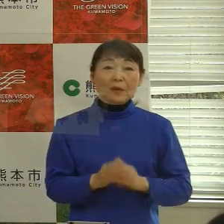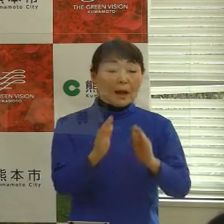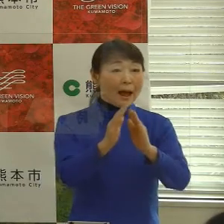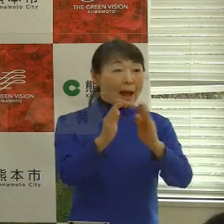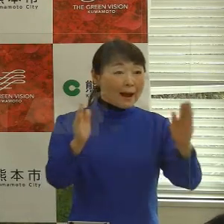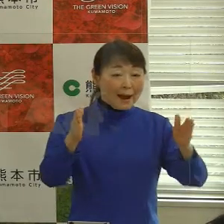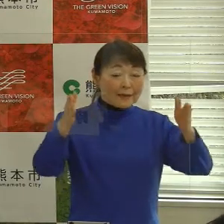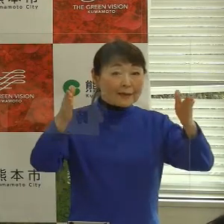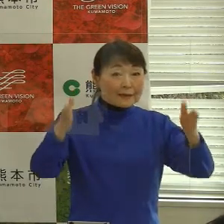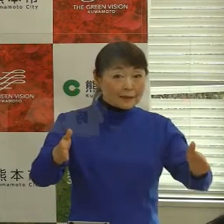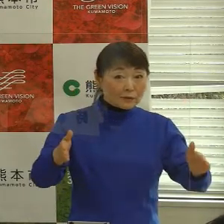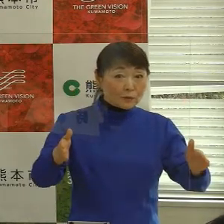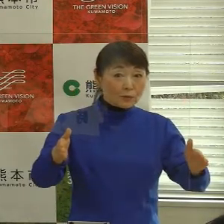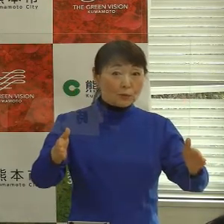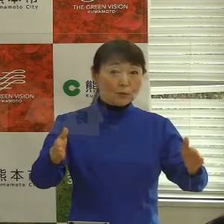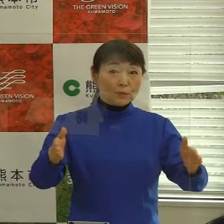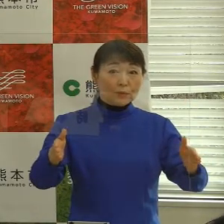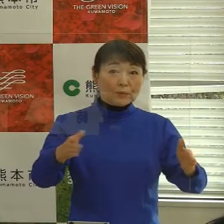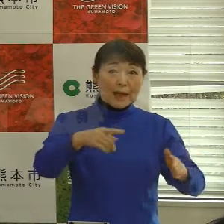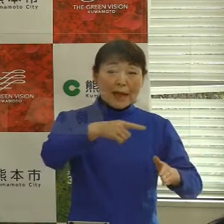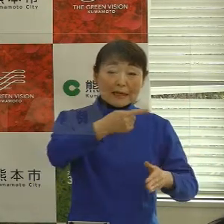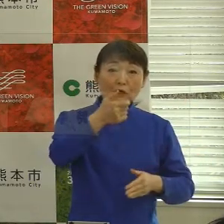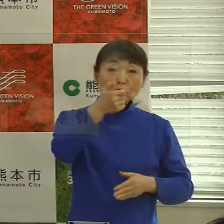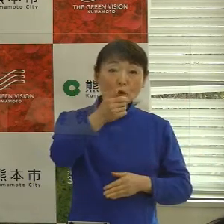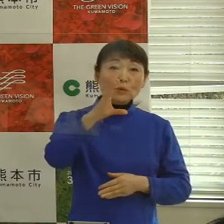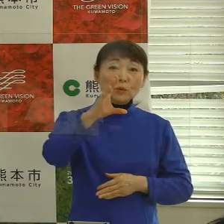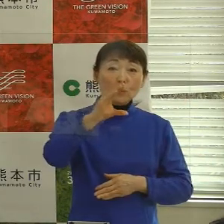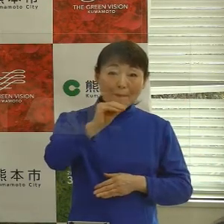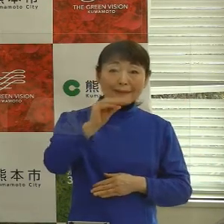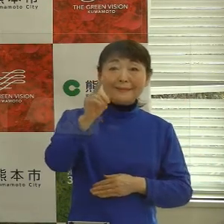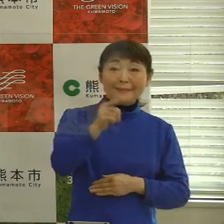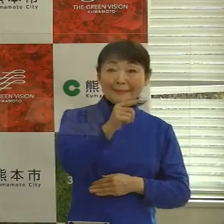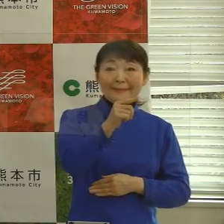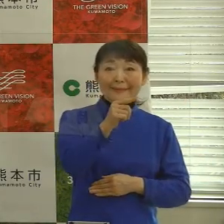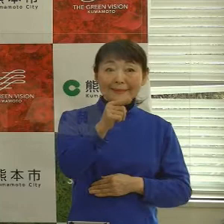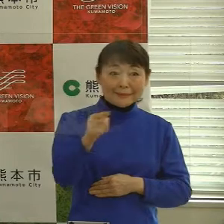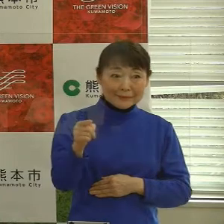期中は、150万人だったっけ、